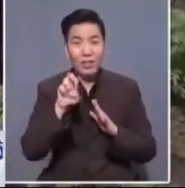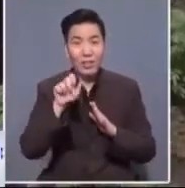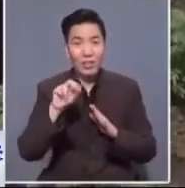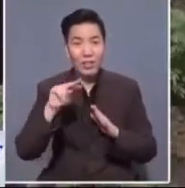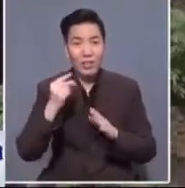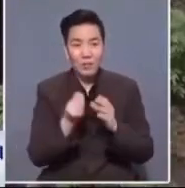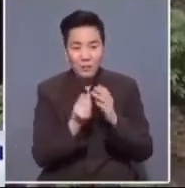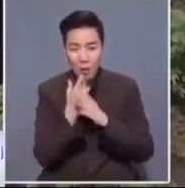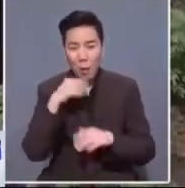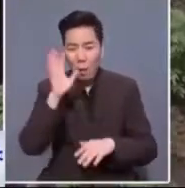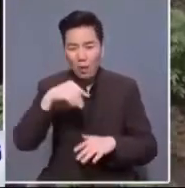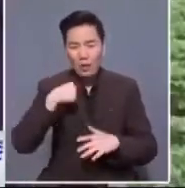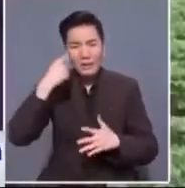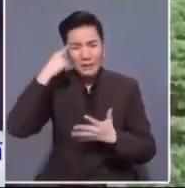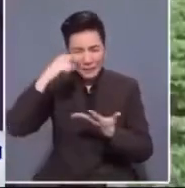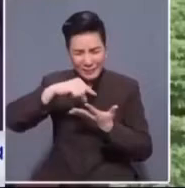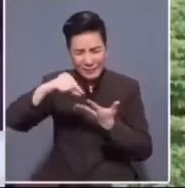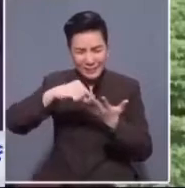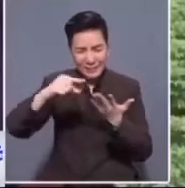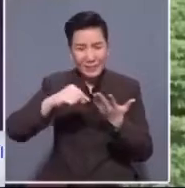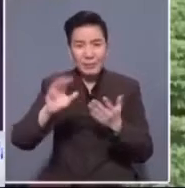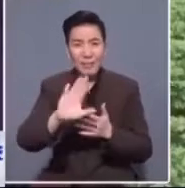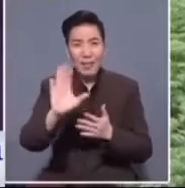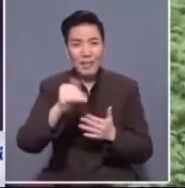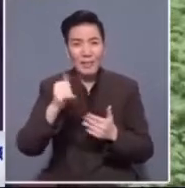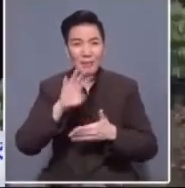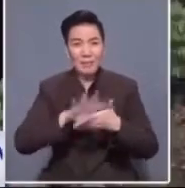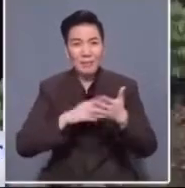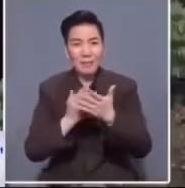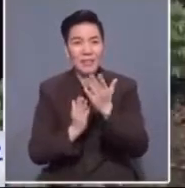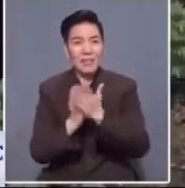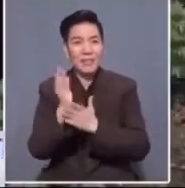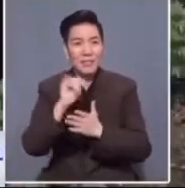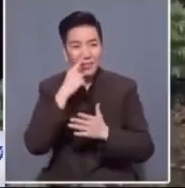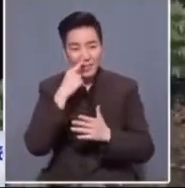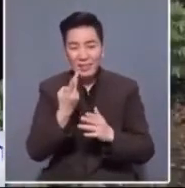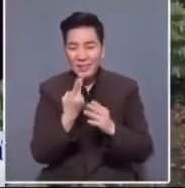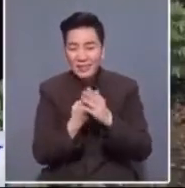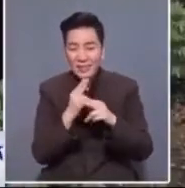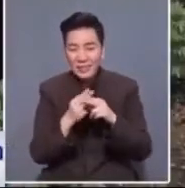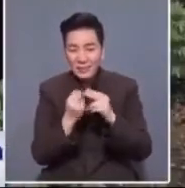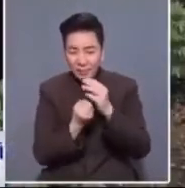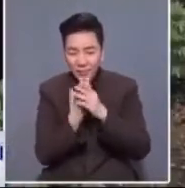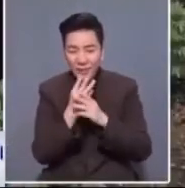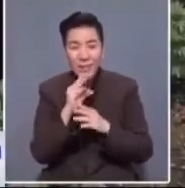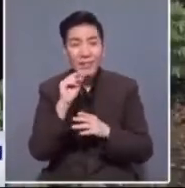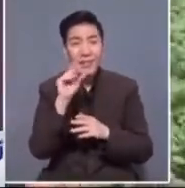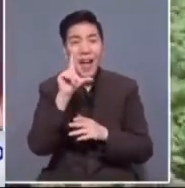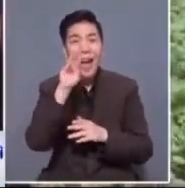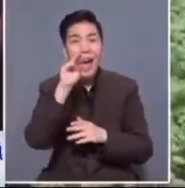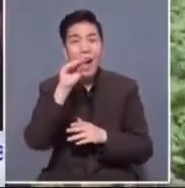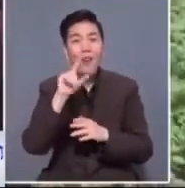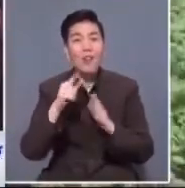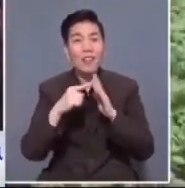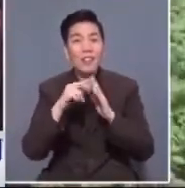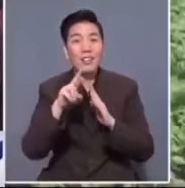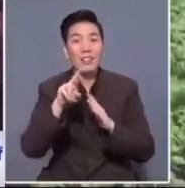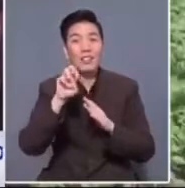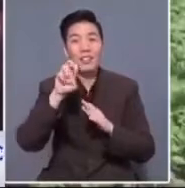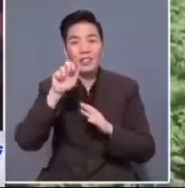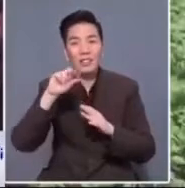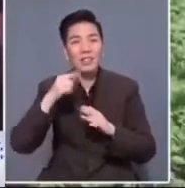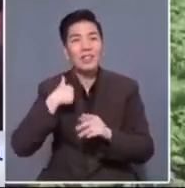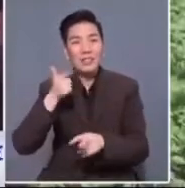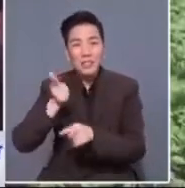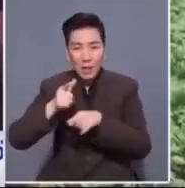รือง โอ้ยนึกว่าต้นกัญชา ไม่ใช่ ยังนโยบายไม่ผ่าน นอกจากปลูกดาวเรืองแล้วคุณออนทำอะไรอีกฮะ ก็มีเลี้ยง